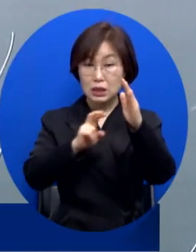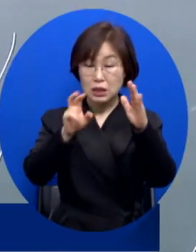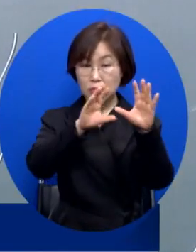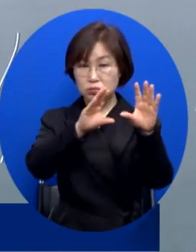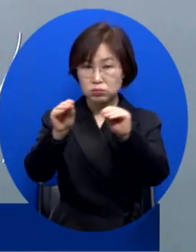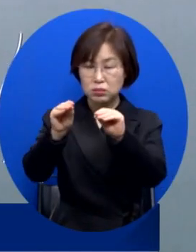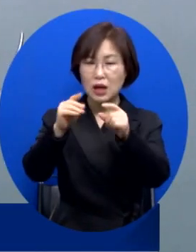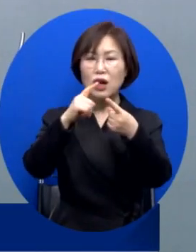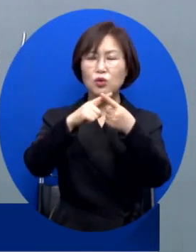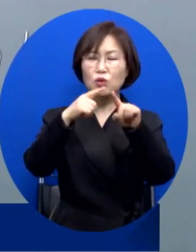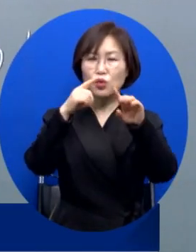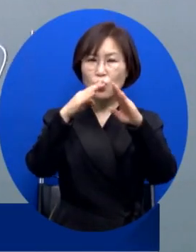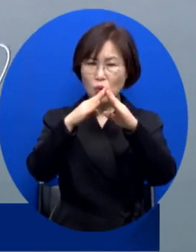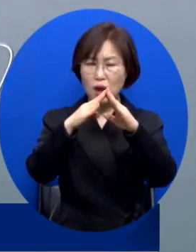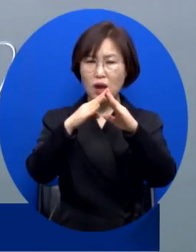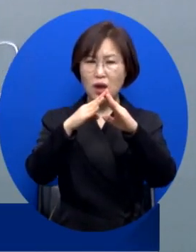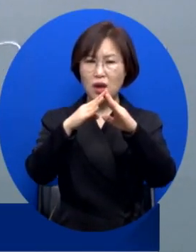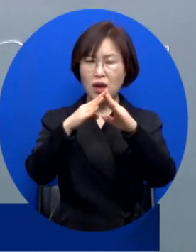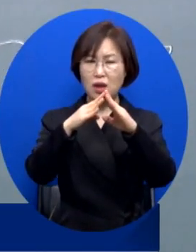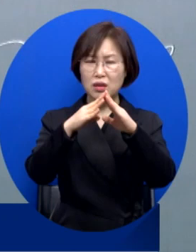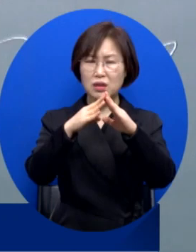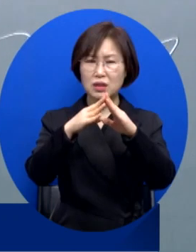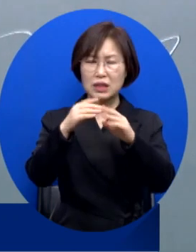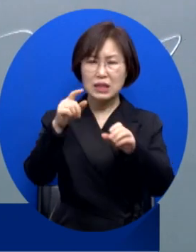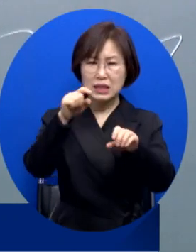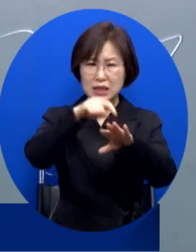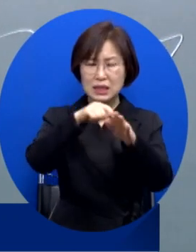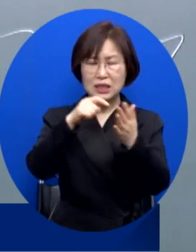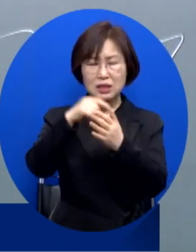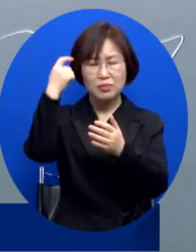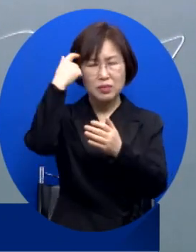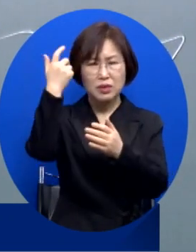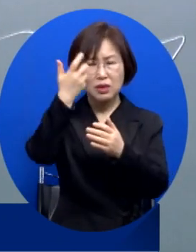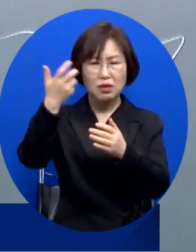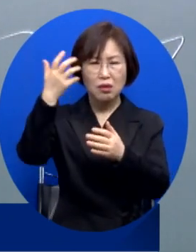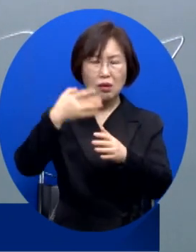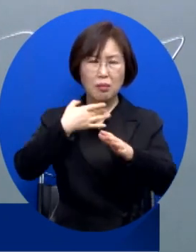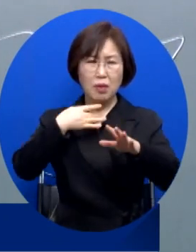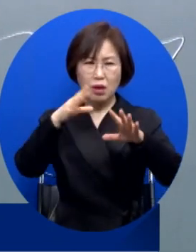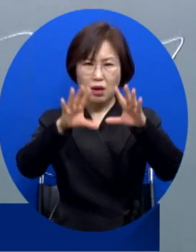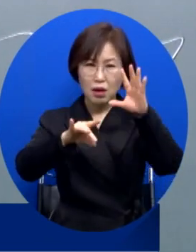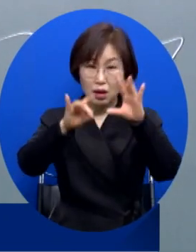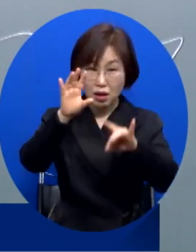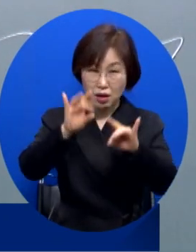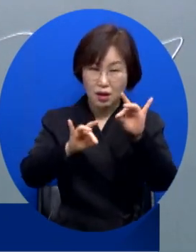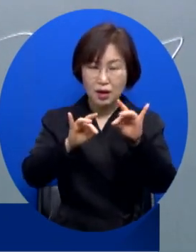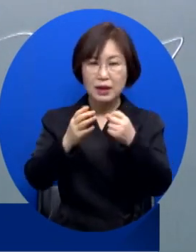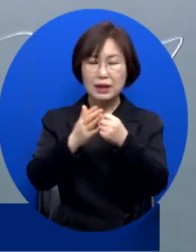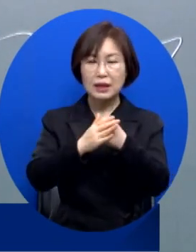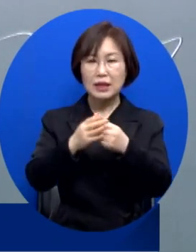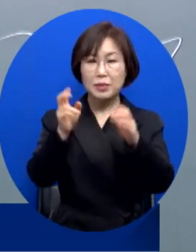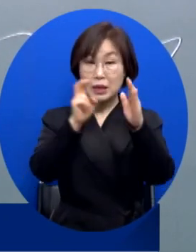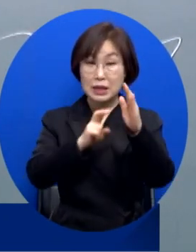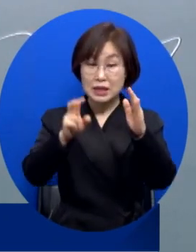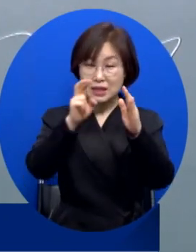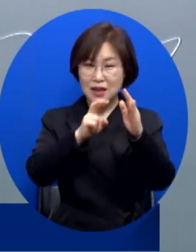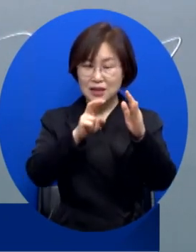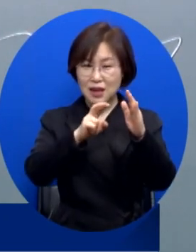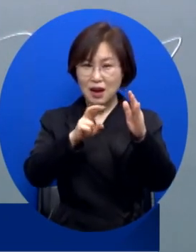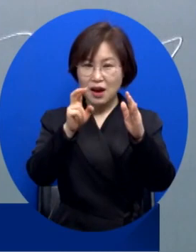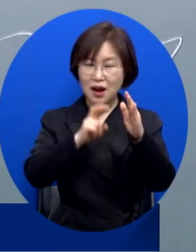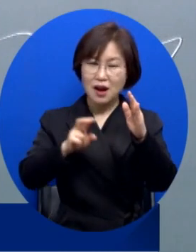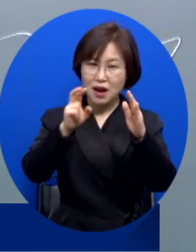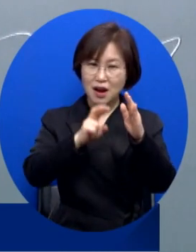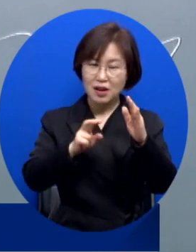멈춤되면 심령이 바싹 말로 비틀어져 있어요. 찬양이 살아있는 교회가 정말로